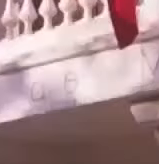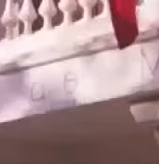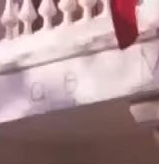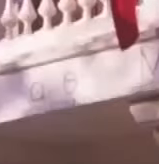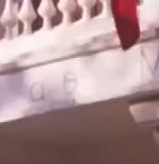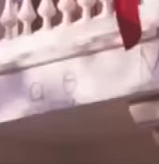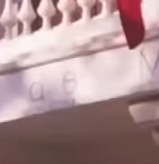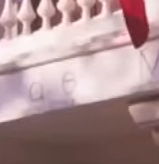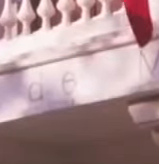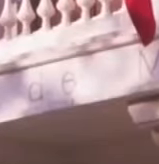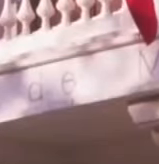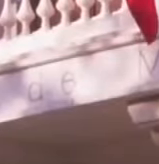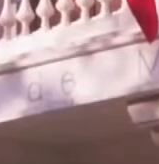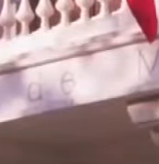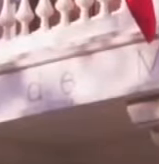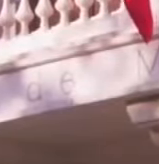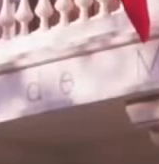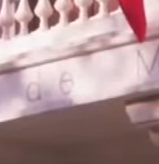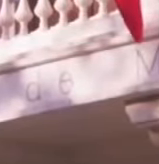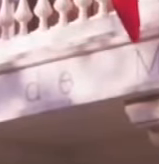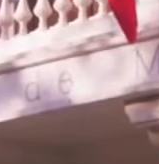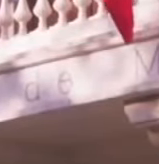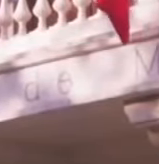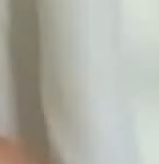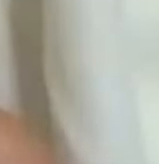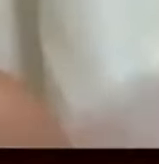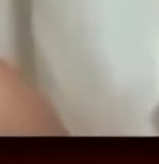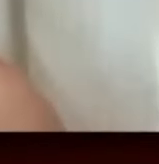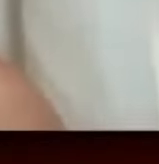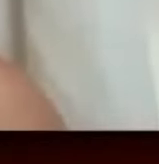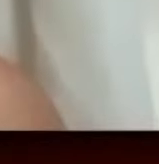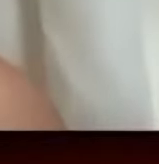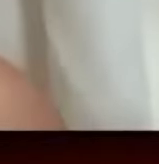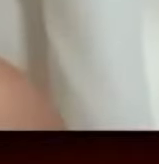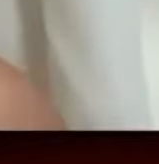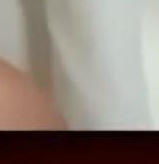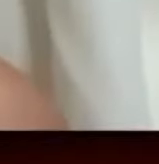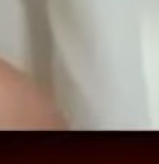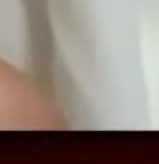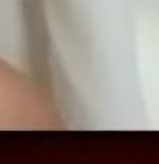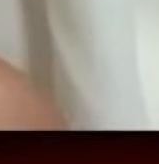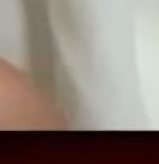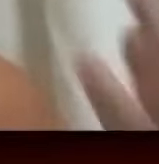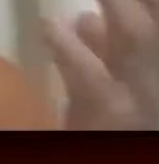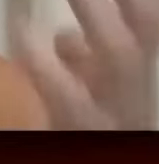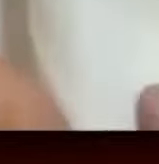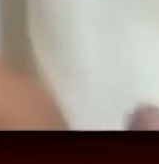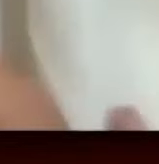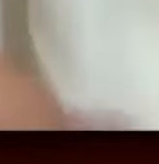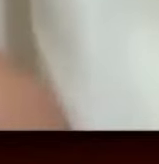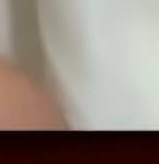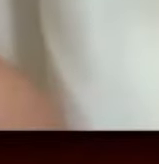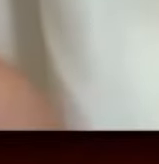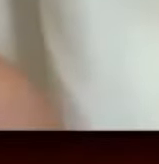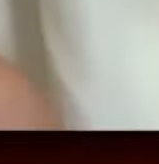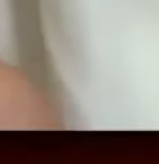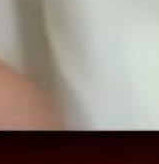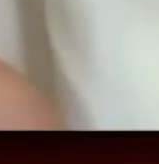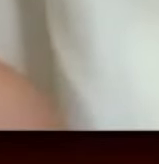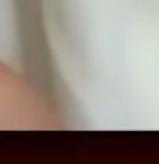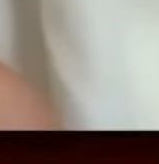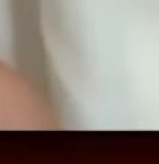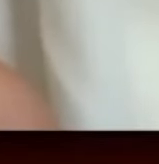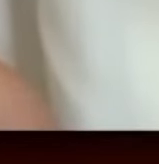ang lahat ng sangay at ahensya ng gobyerno. Itong mga panahong ito ang na-anticipate siguro ng